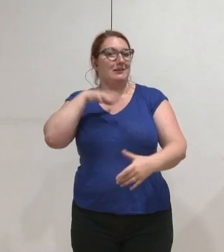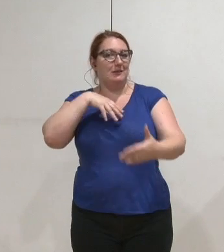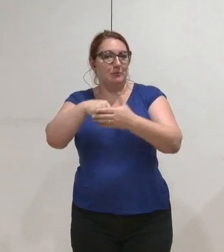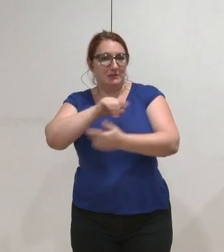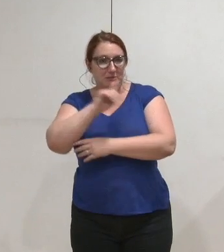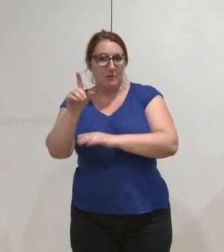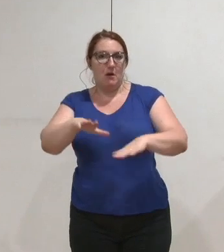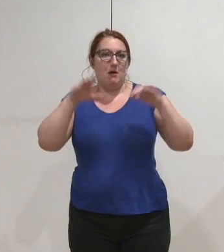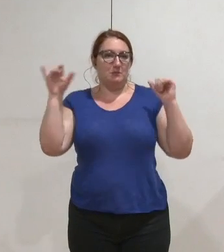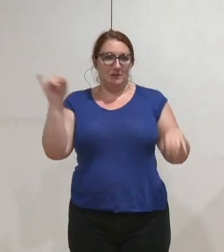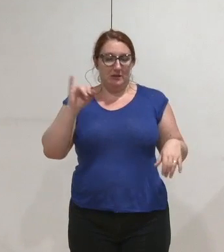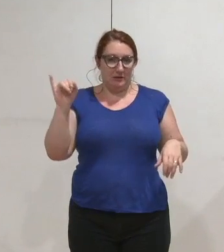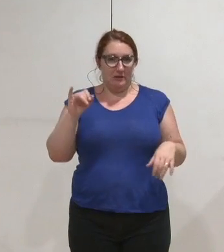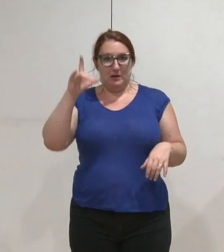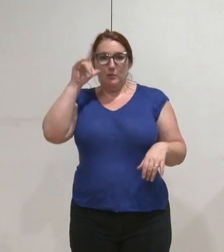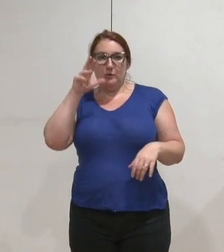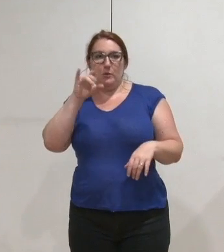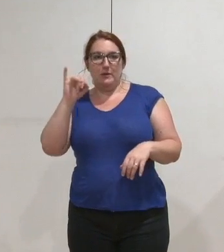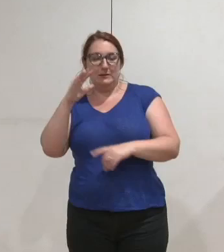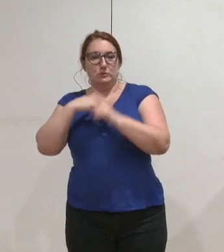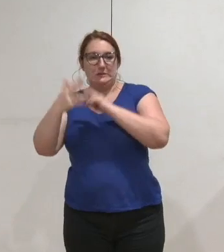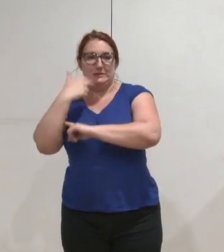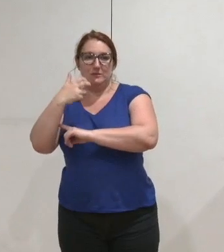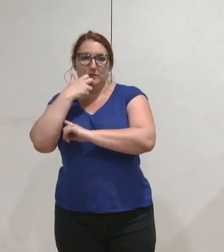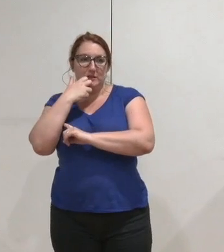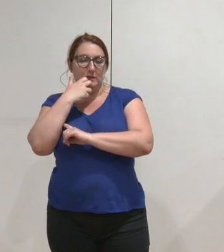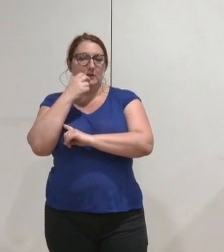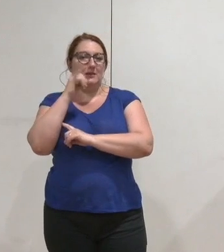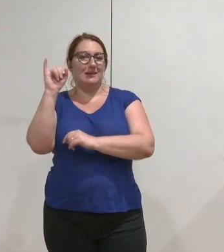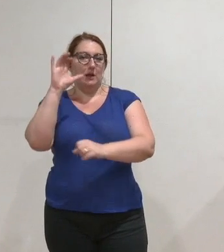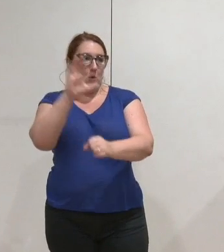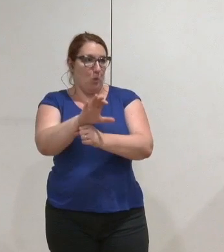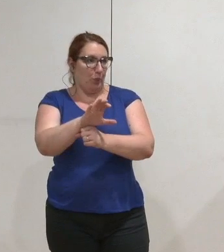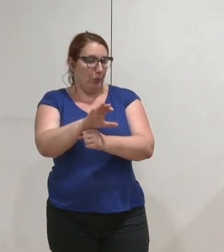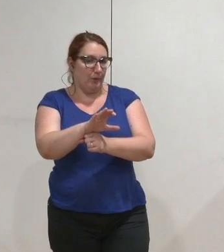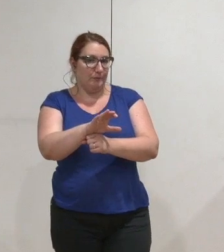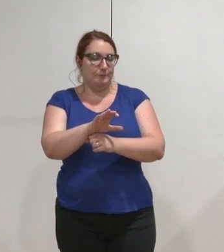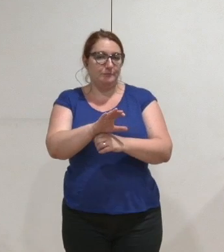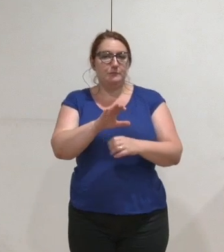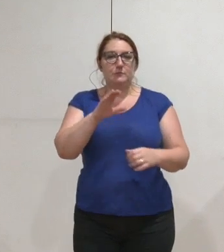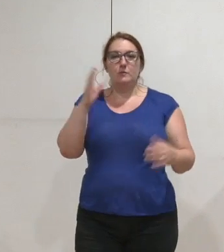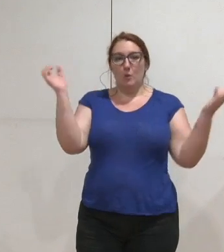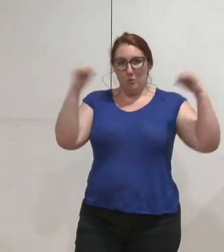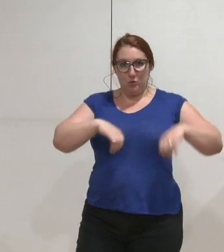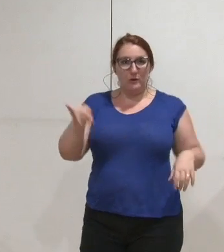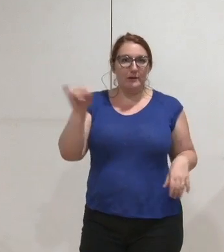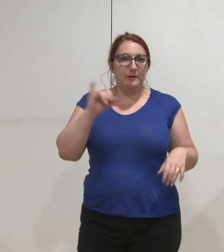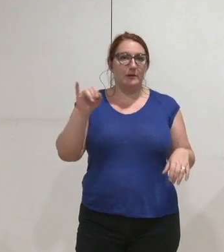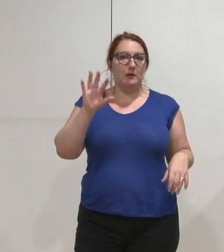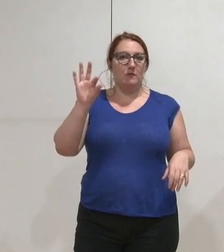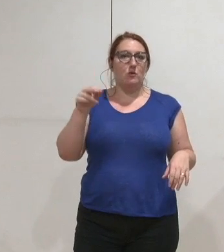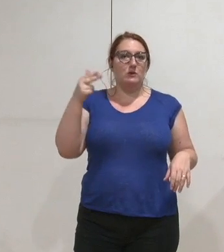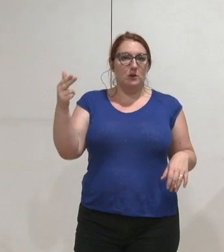qui s'abstient républicain UD société civile qui vote contre qui vote pour Front